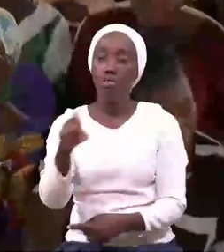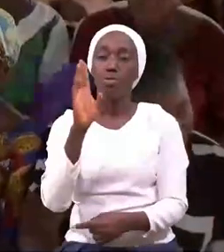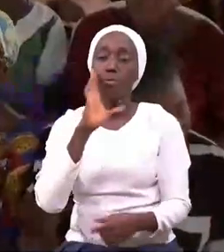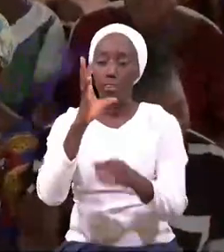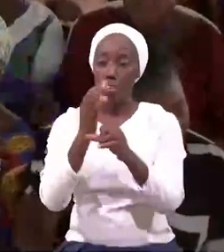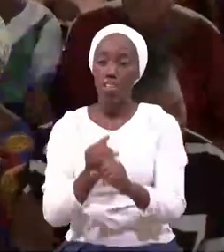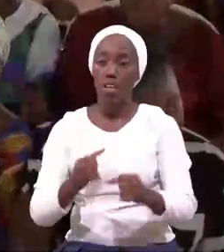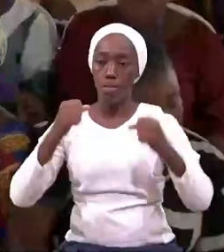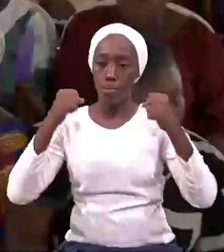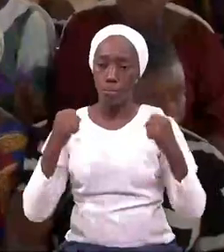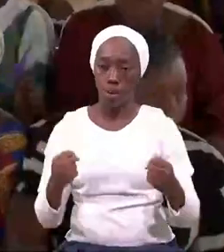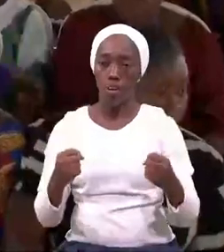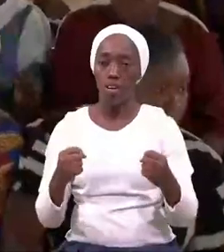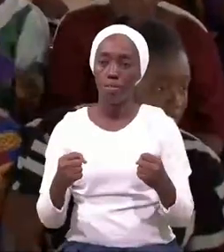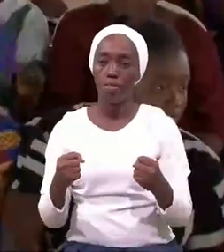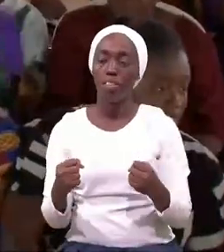puissance.